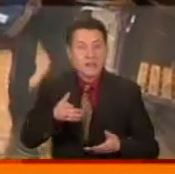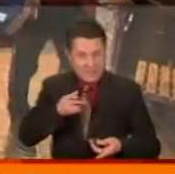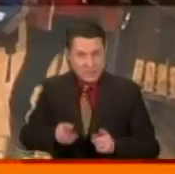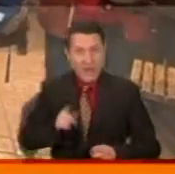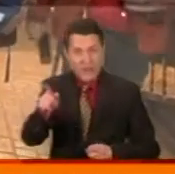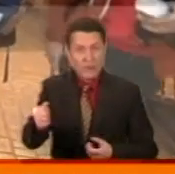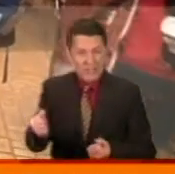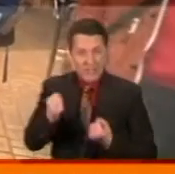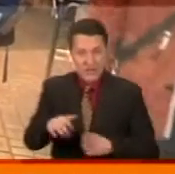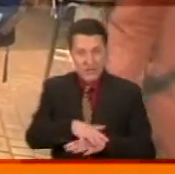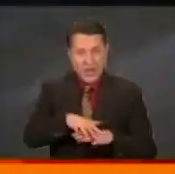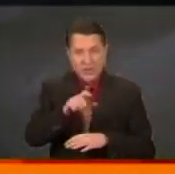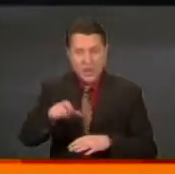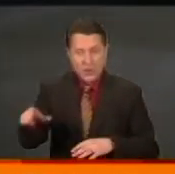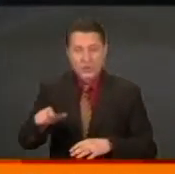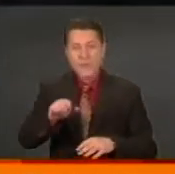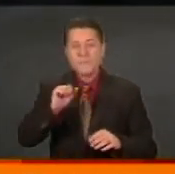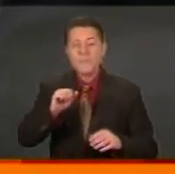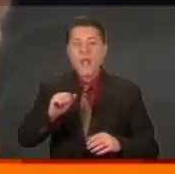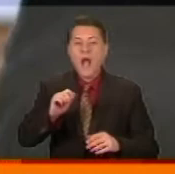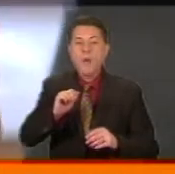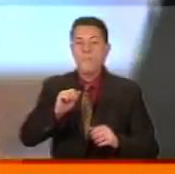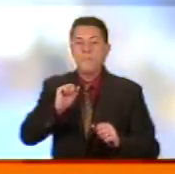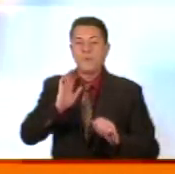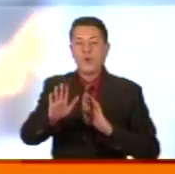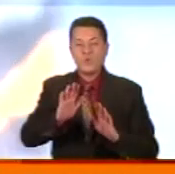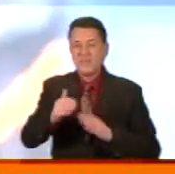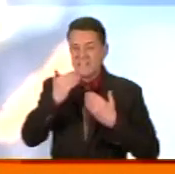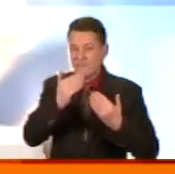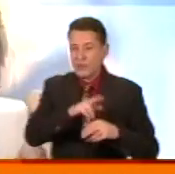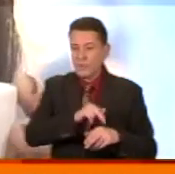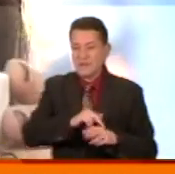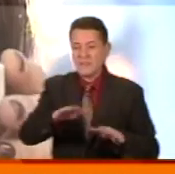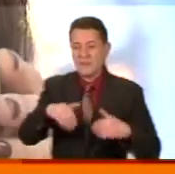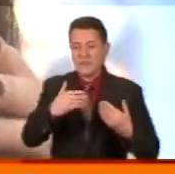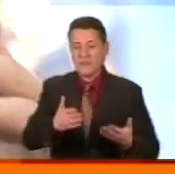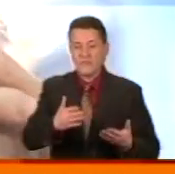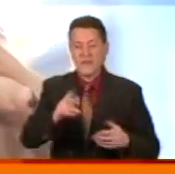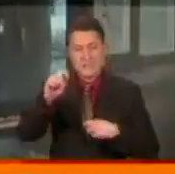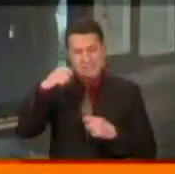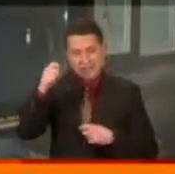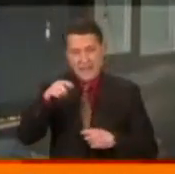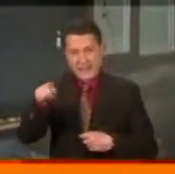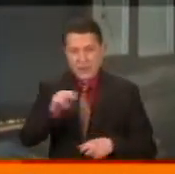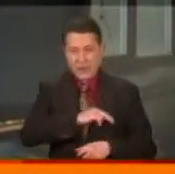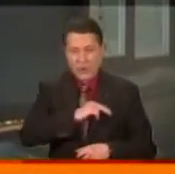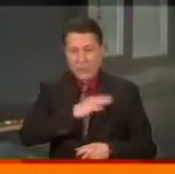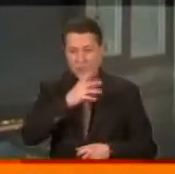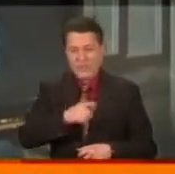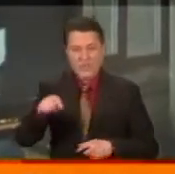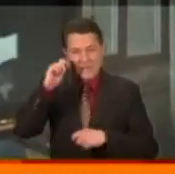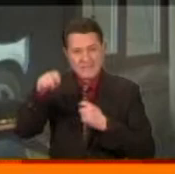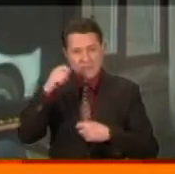захищають. Продюсери проекту самі звернулися до поліціянтів, запропонувавши знімати їхню роботу. Під час знімань жодних